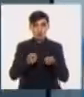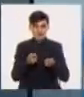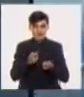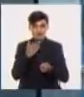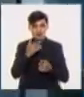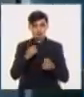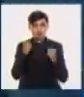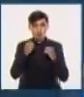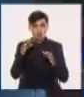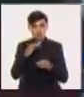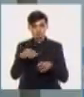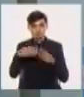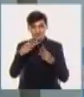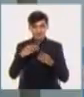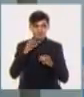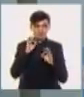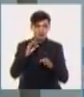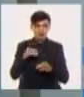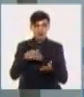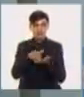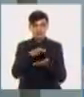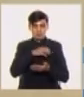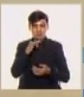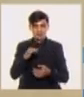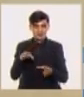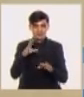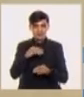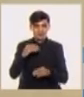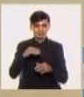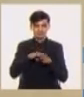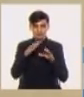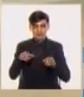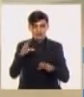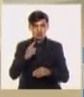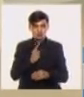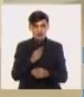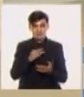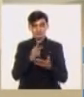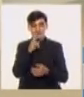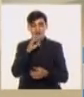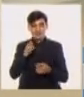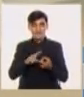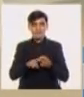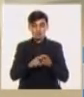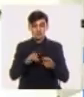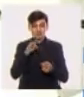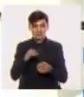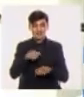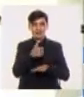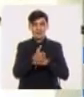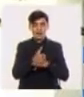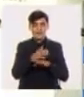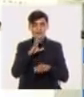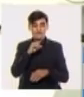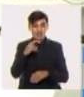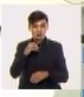спорта от интервью на камеру отказался. Чиновник ждет результатов теста на коронавирус и находится на самоизоляции. Но глава ведомства заверил,